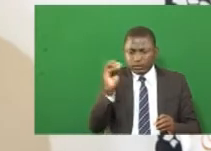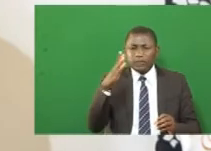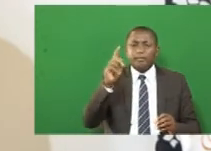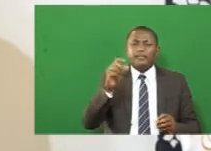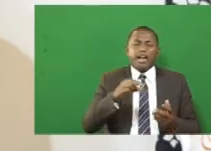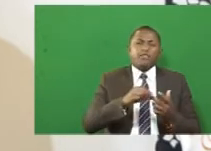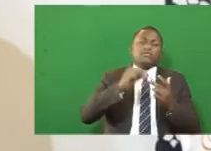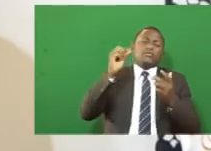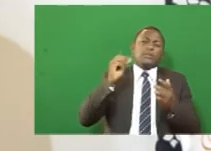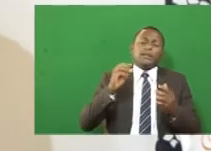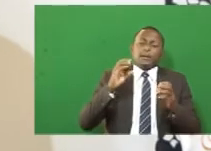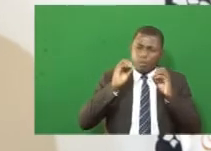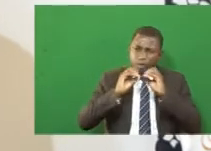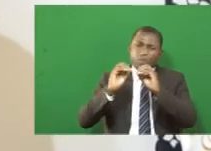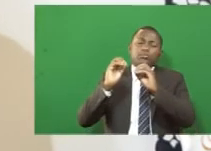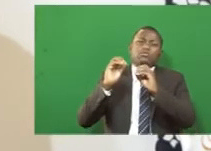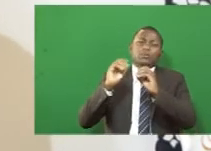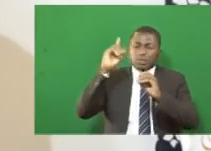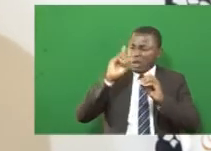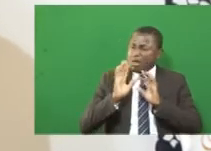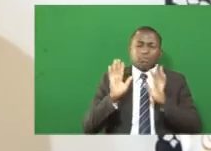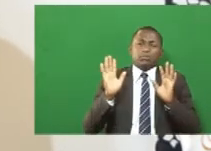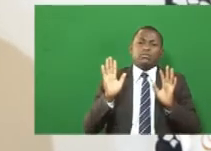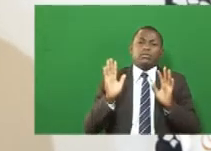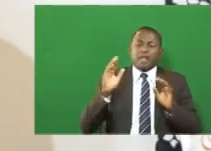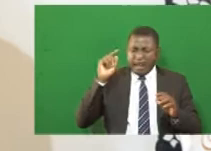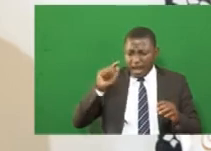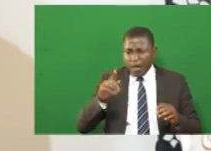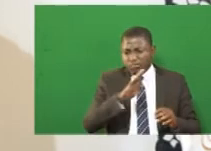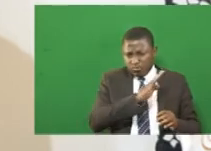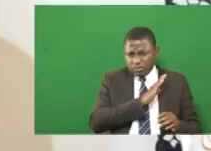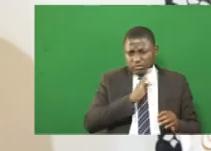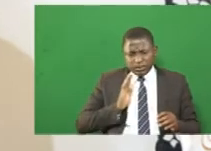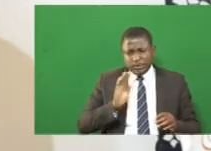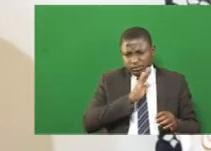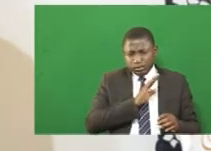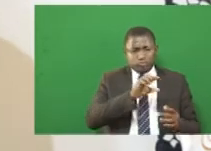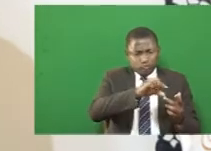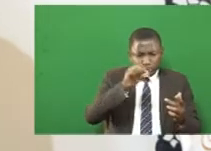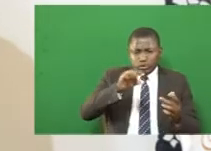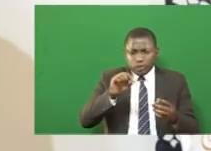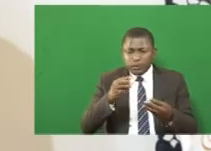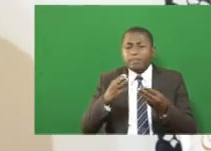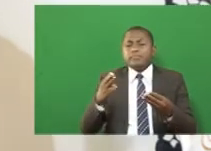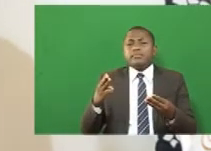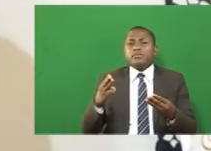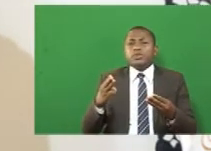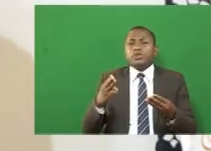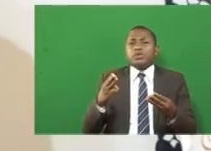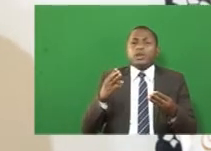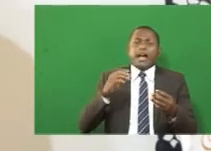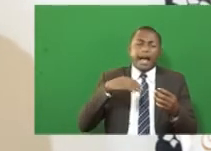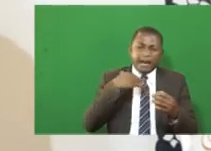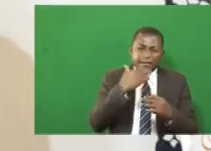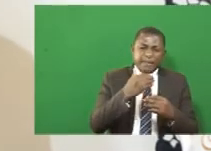Ndi haka ngomirira kuparatuko. Pati hii zunusu hariku itari bizi kurikuruta. Vekuso paratuko nao. Okay. Sakano wa rikuruta se anu